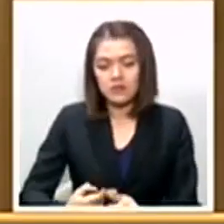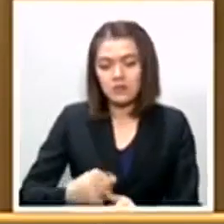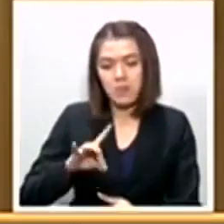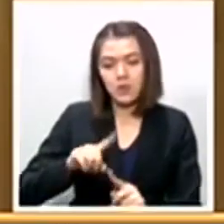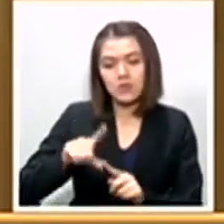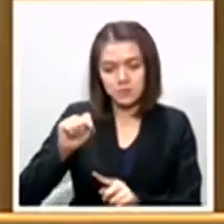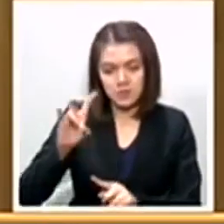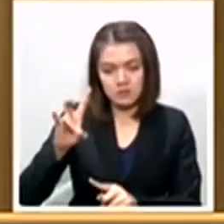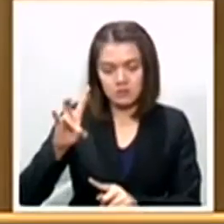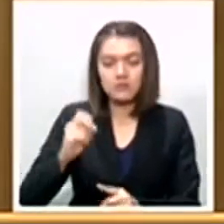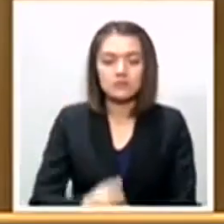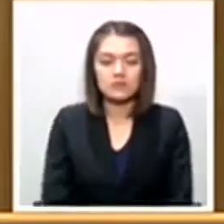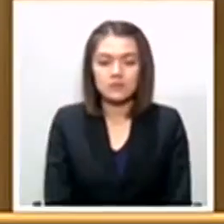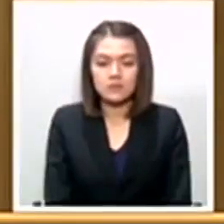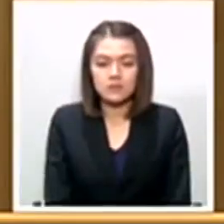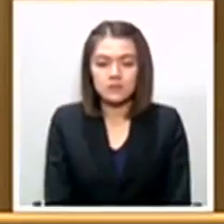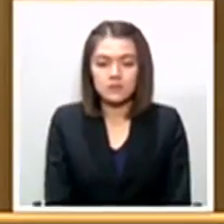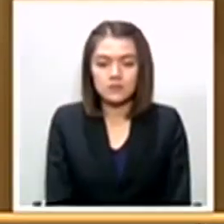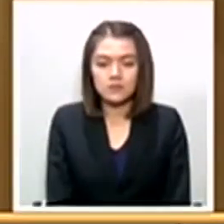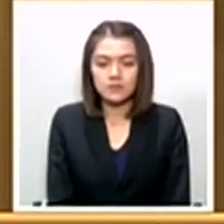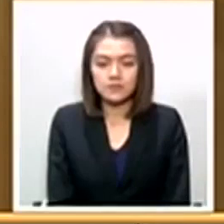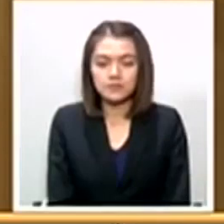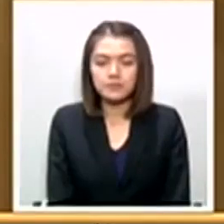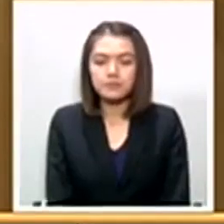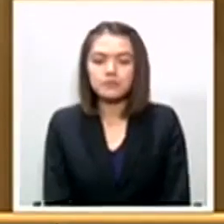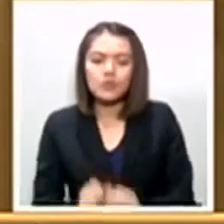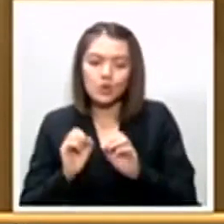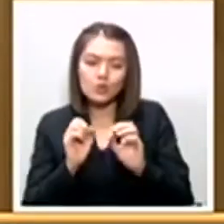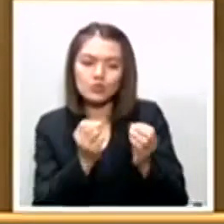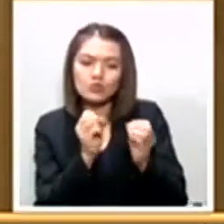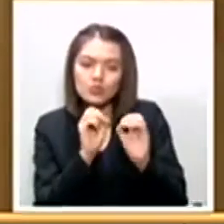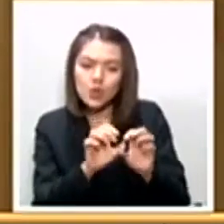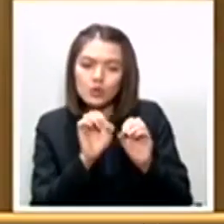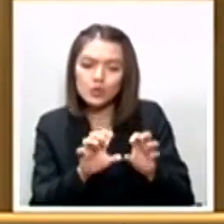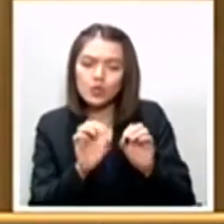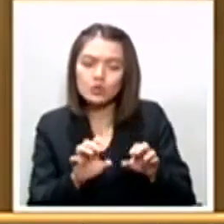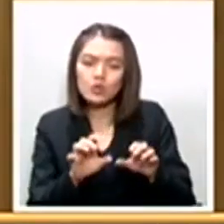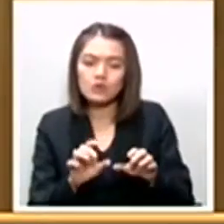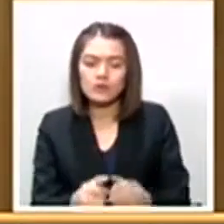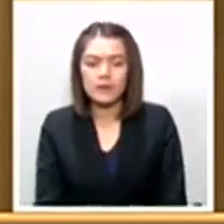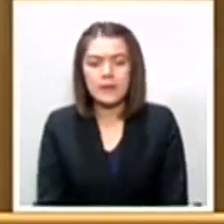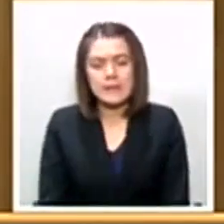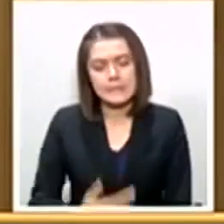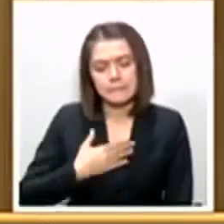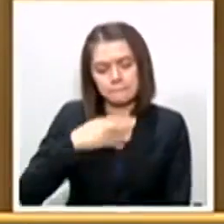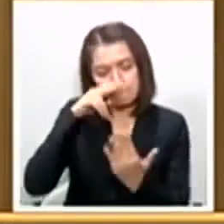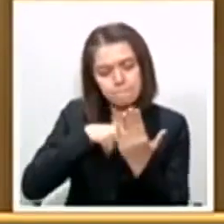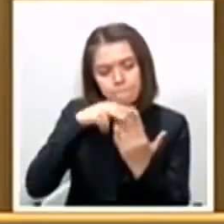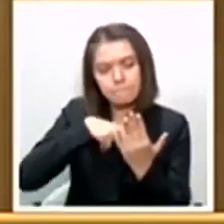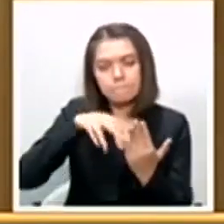ในกรณีอย่างนี้ในพระราชดำรัสนั้นผมจะไม่ถึงกับอ่านหรอกครับท่านประธ